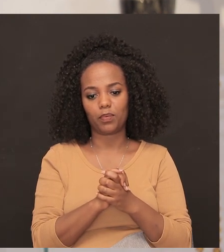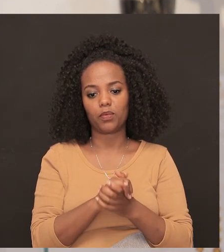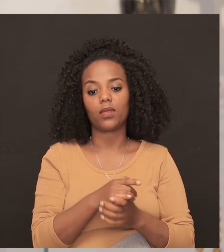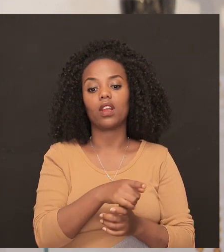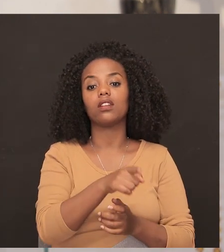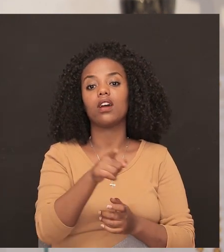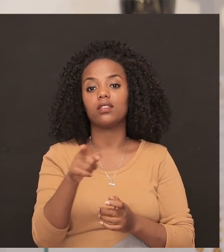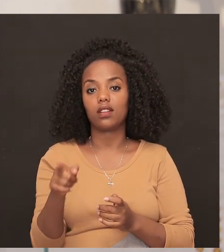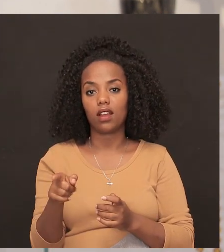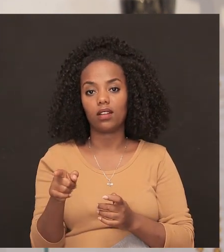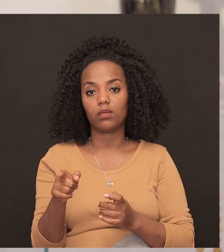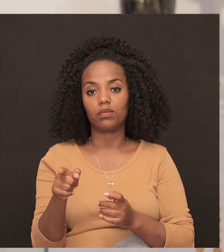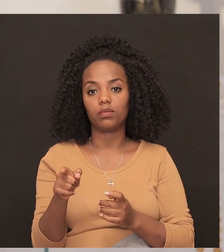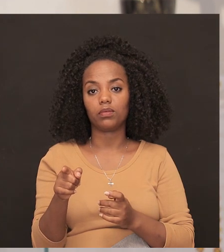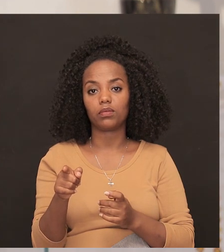እናንተ